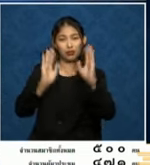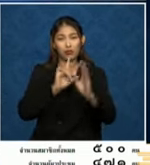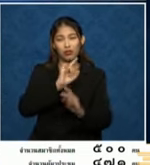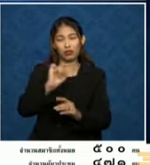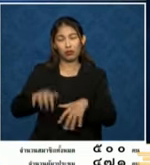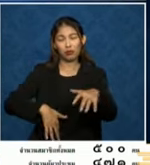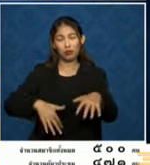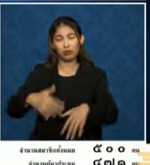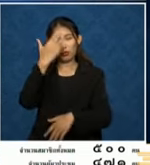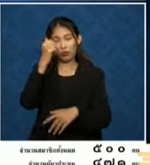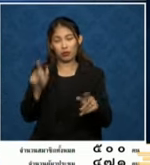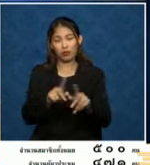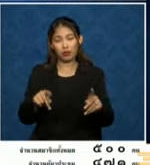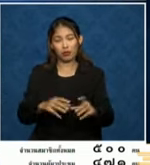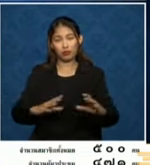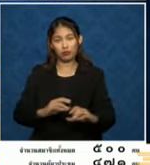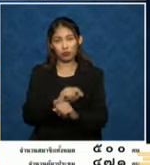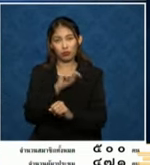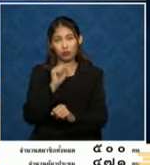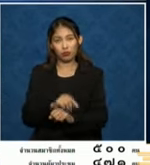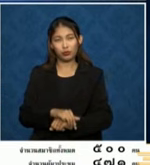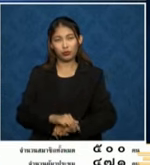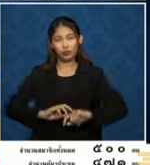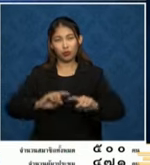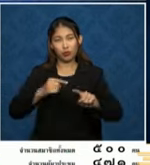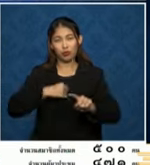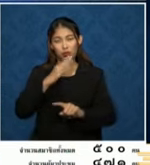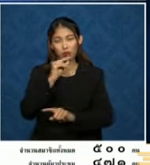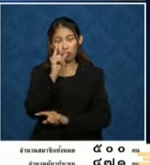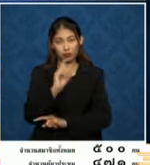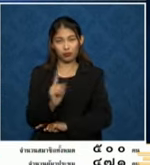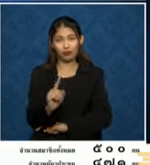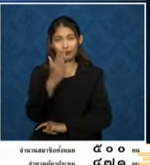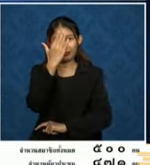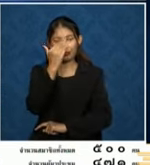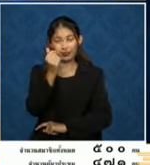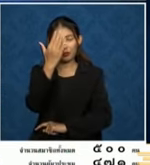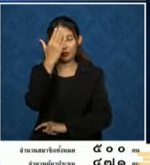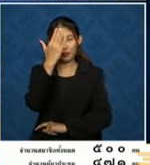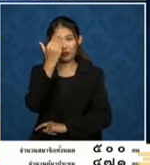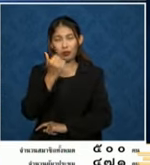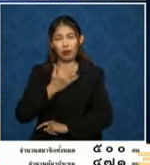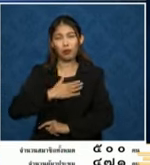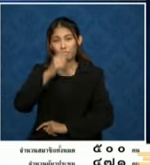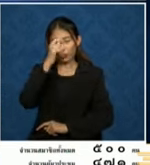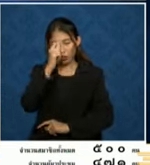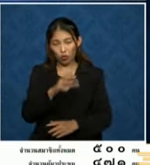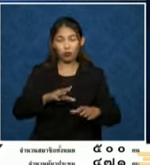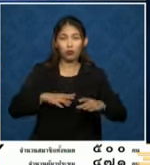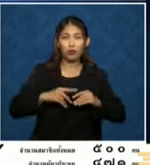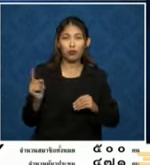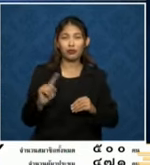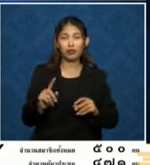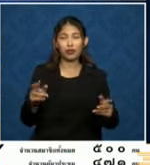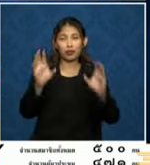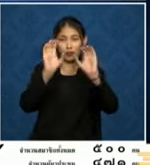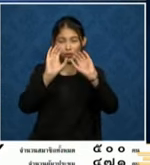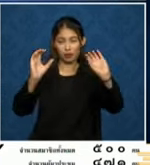การชุดนี้เคาะกันออกมาแต่ที่ผมจำเป็นต้องพูดแบบนี้ครับท่านประธานเพราะแม้ผมเคารพและก็ยอมรับครับว่ารัฐบา